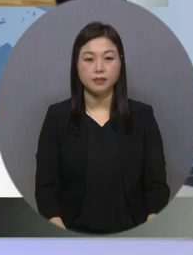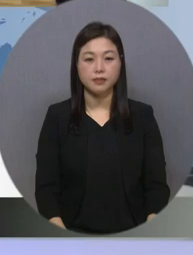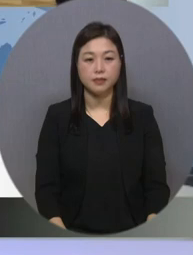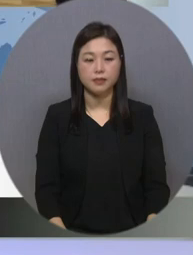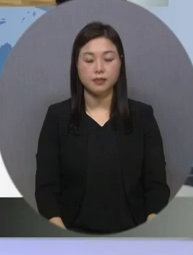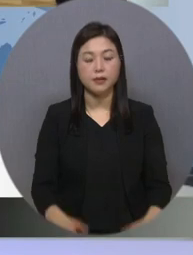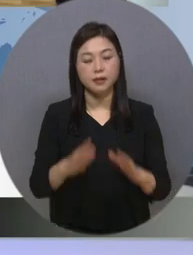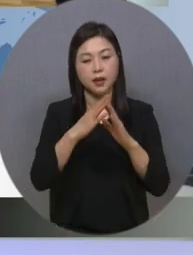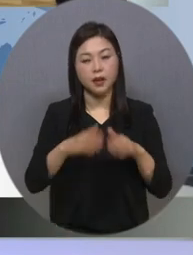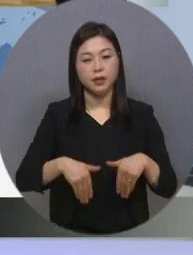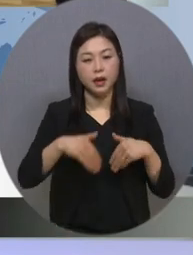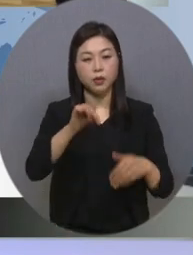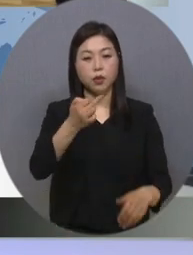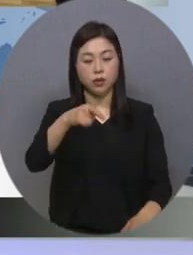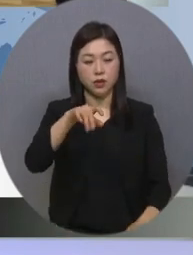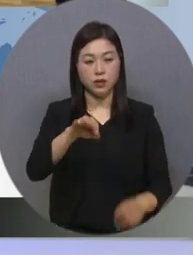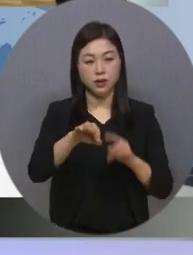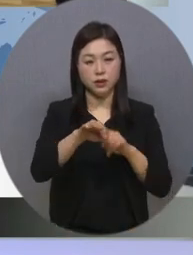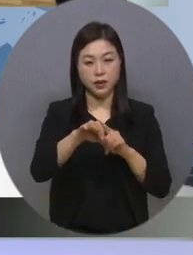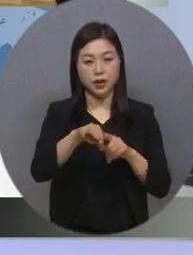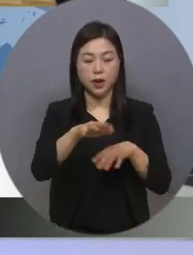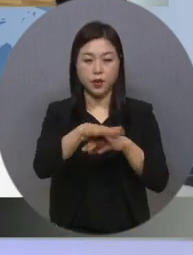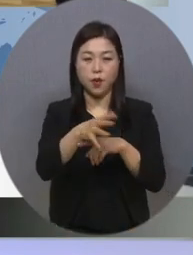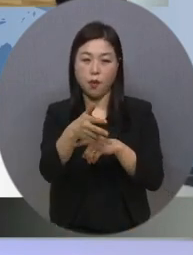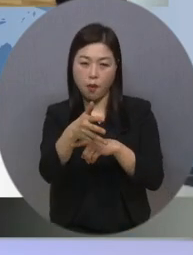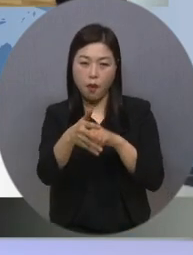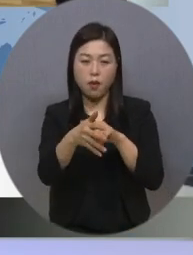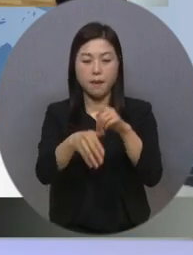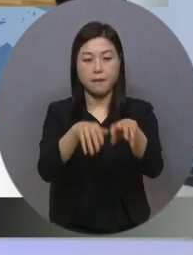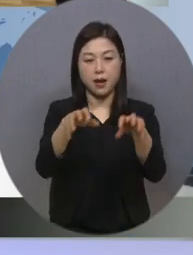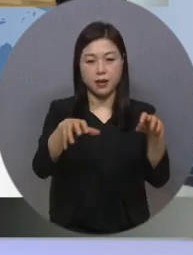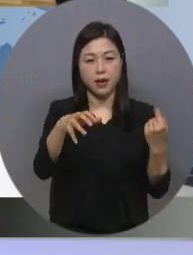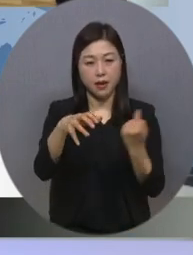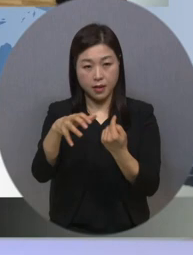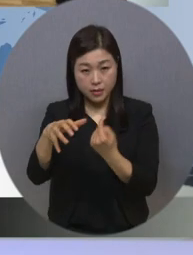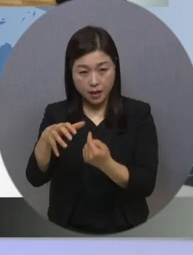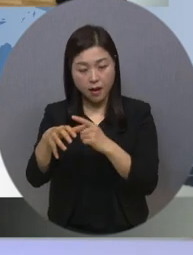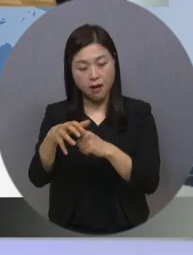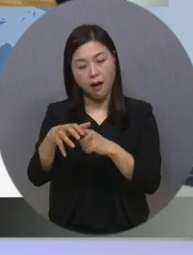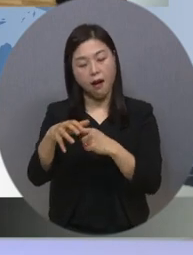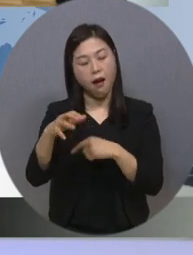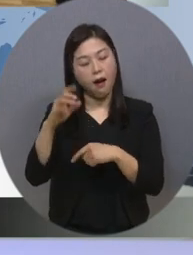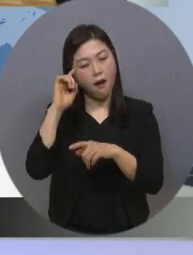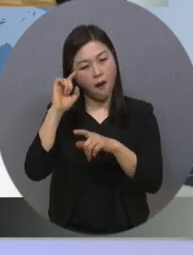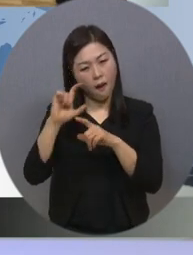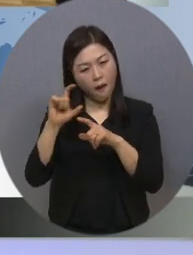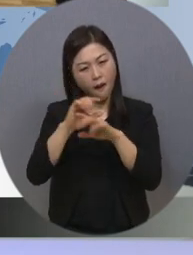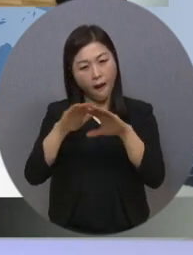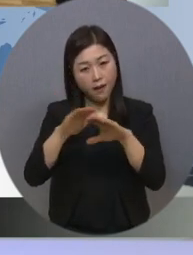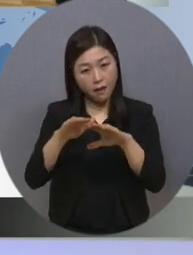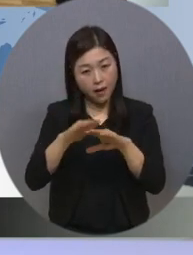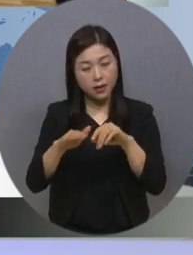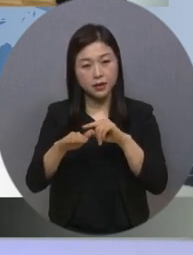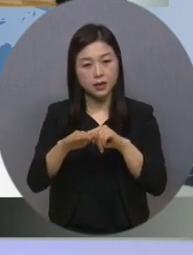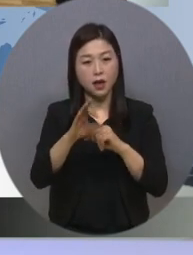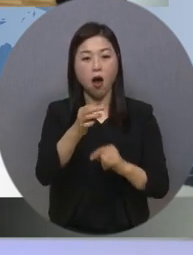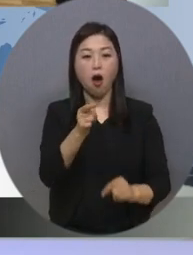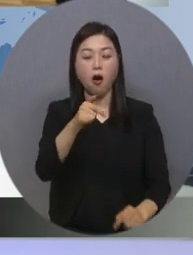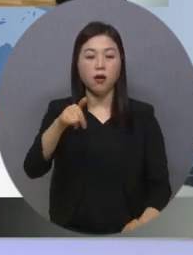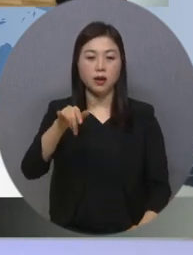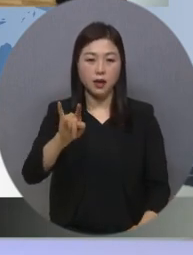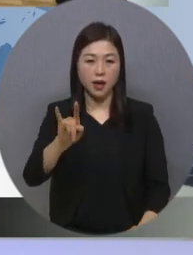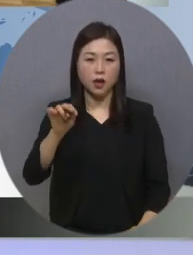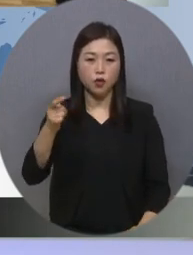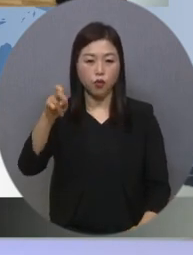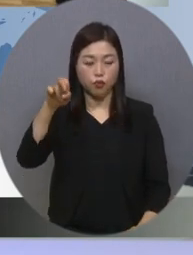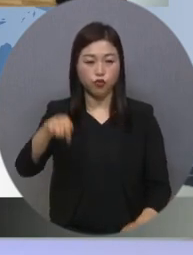전남 고흥군에는 농어촌마을을 찾아 어르신들의 고충을 해결해주는 어깨동무 봉사단이 있는데요 옹기